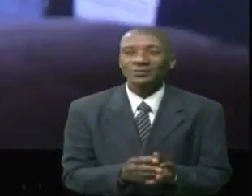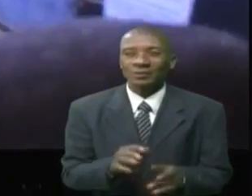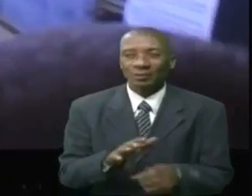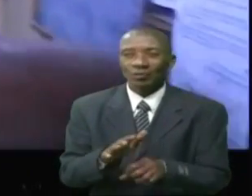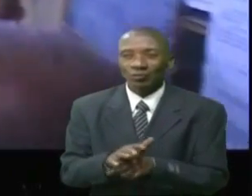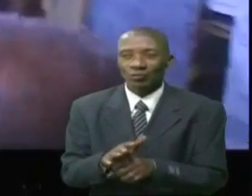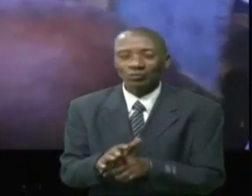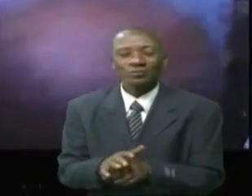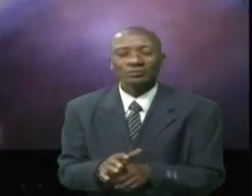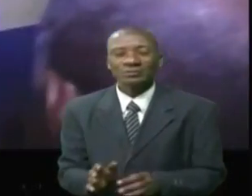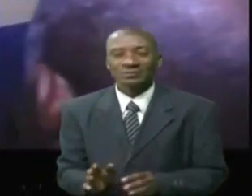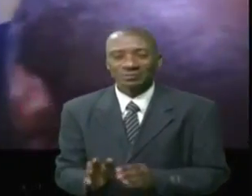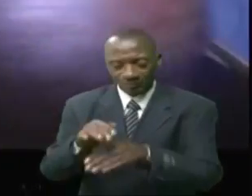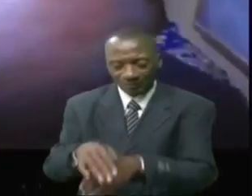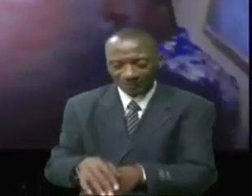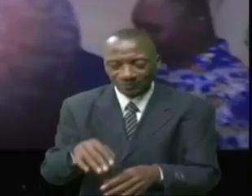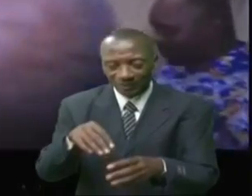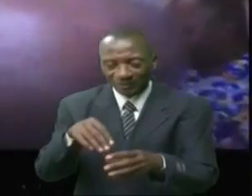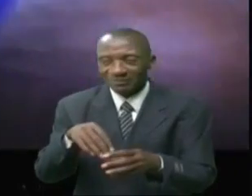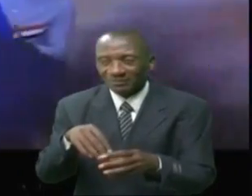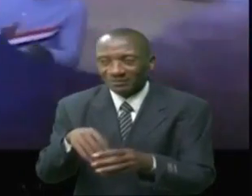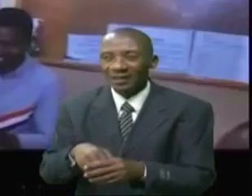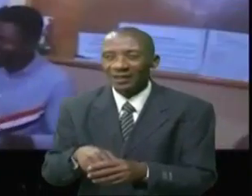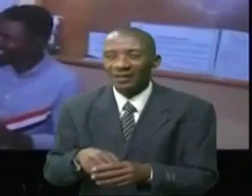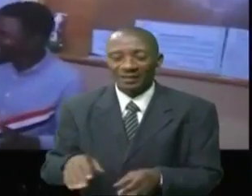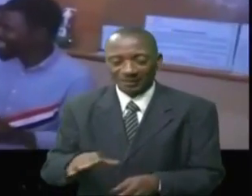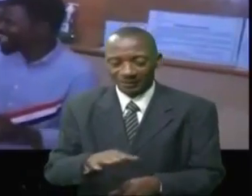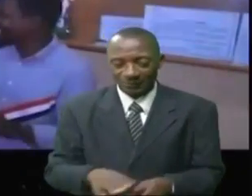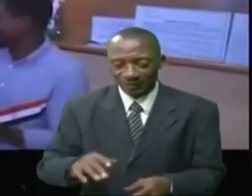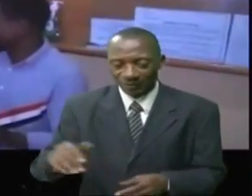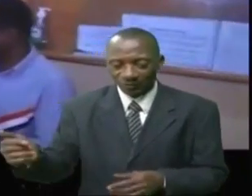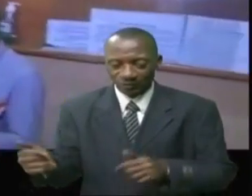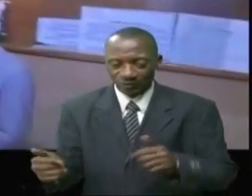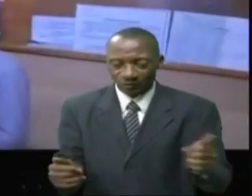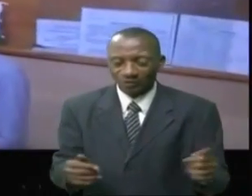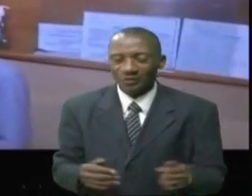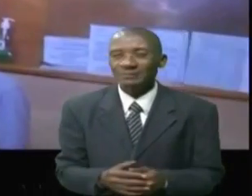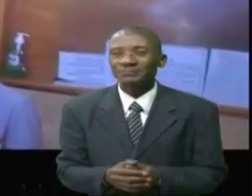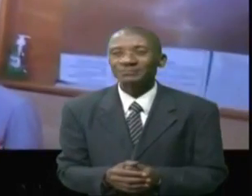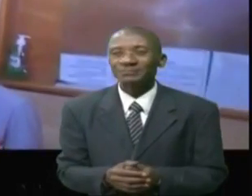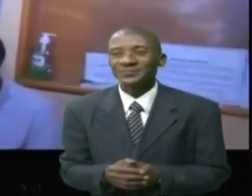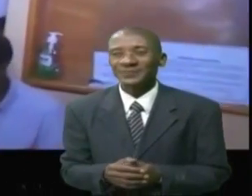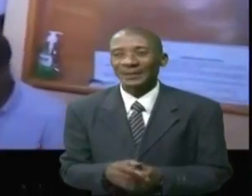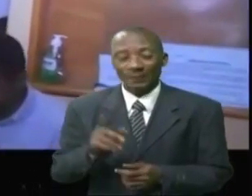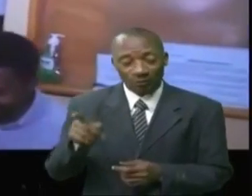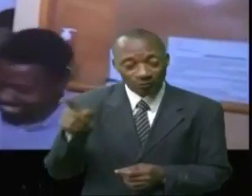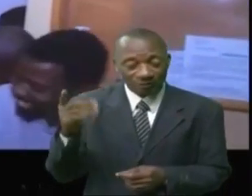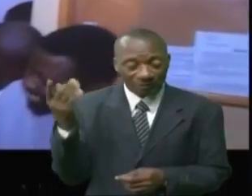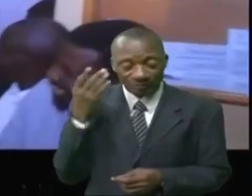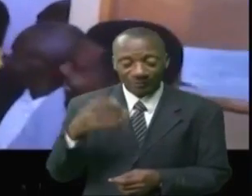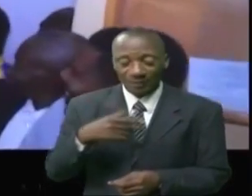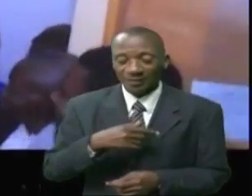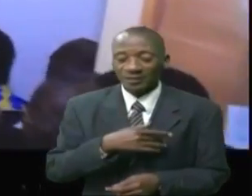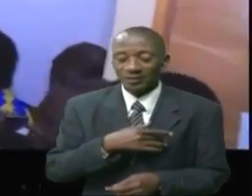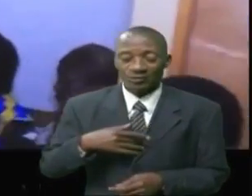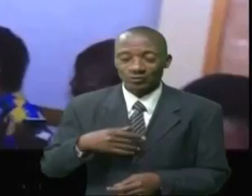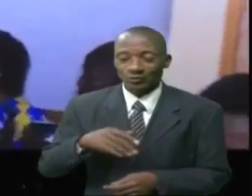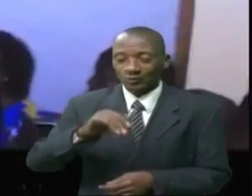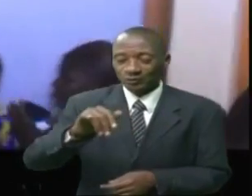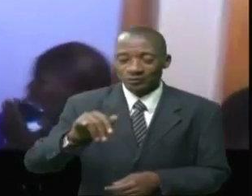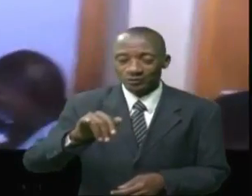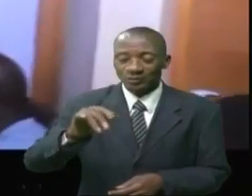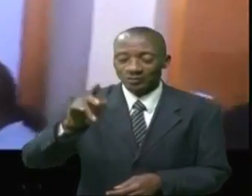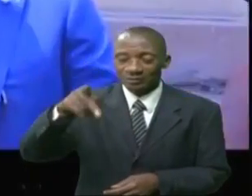effectué une visite d'inspection sur le lieu. José Mpanda, à séance tenante, instruit une mission de vérification des recettes